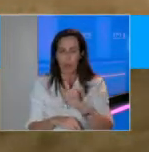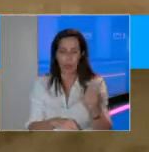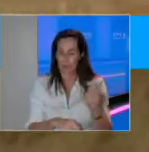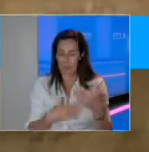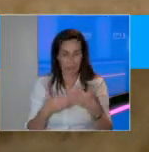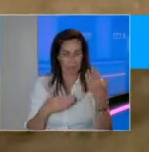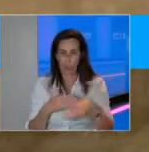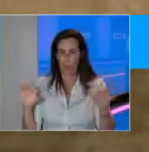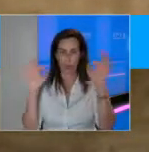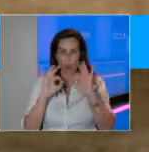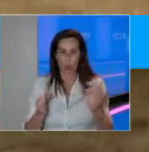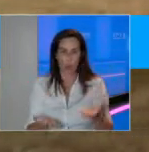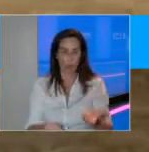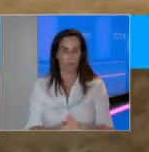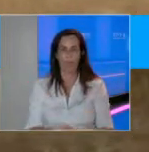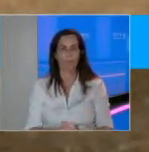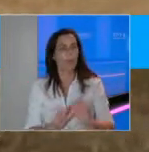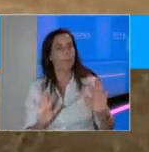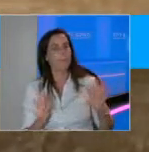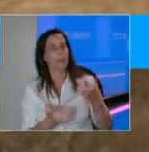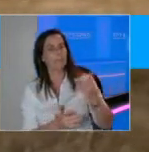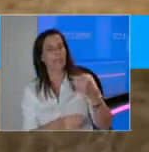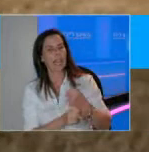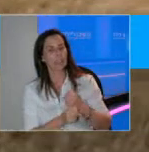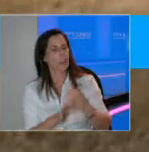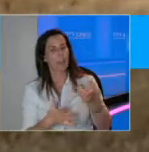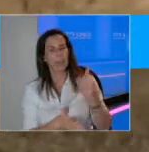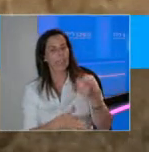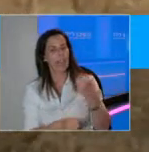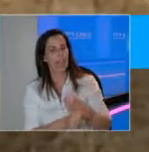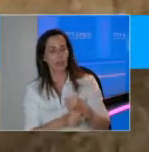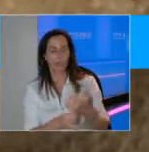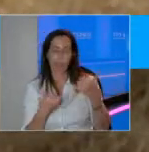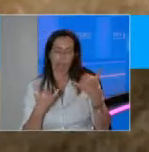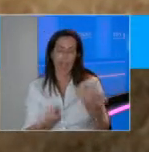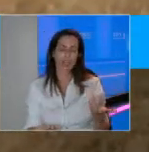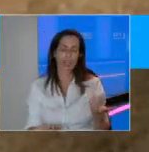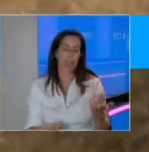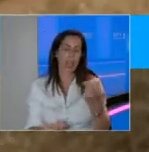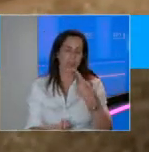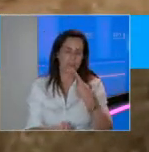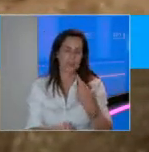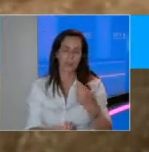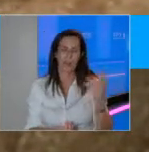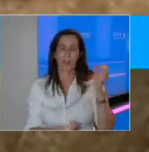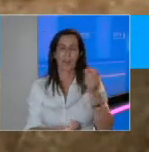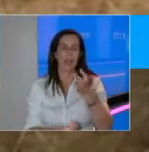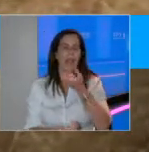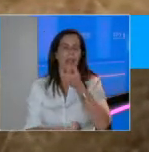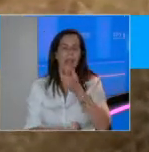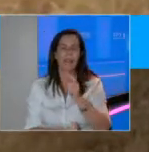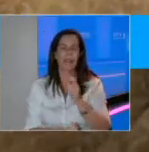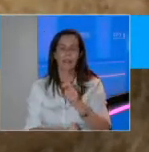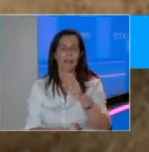לכלום. מה צריך לעשות? מה צריך לעשות? כי עכשיו יבוא הקטר, ייתן את הכסף ונמשיך הלאה,